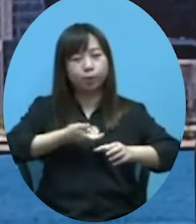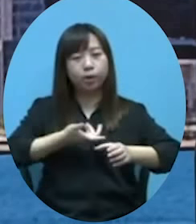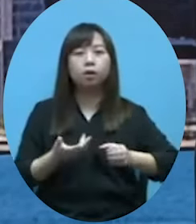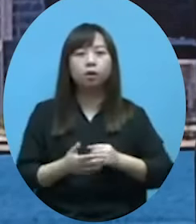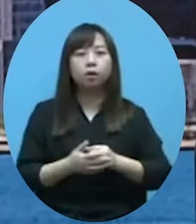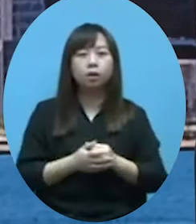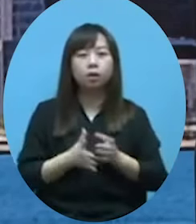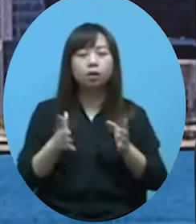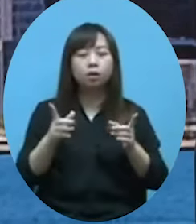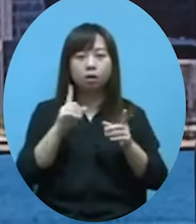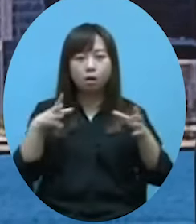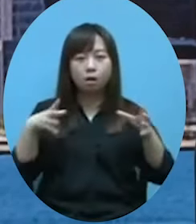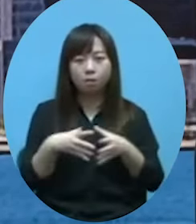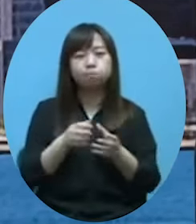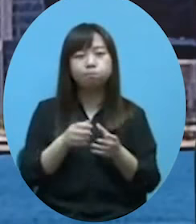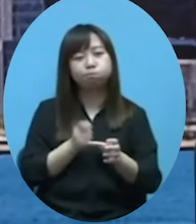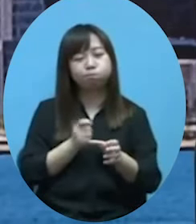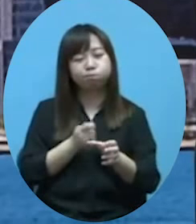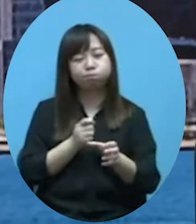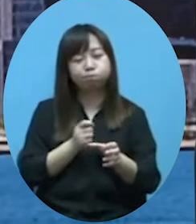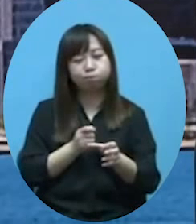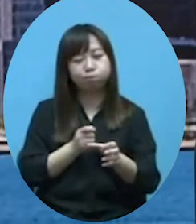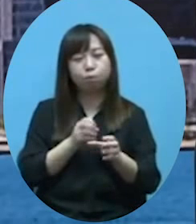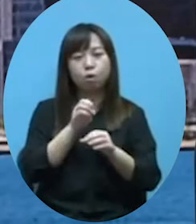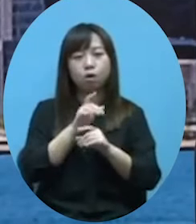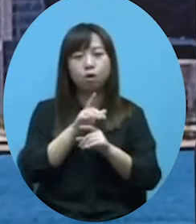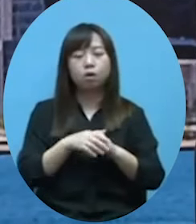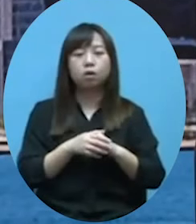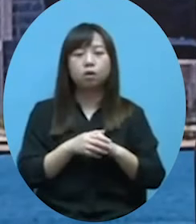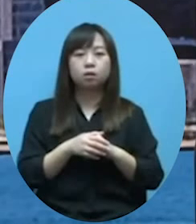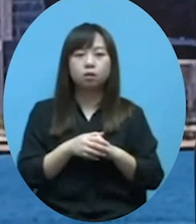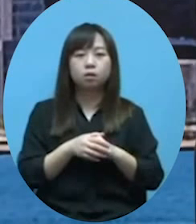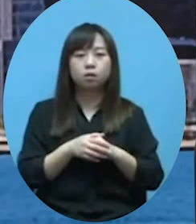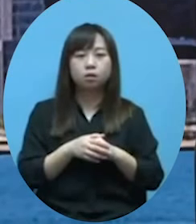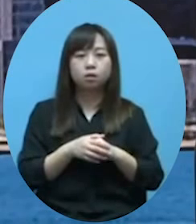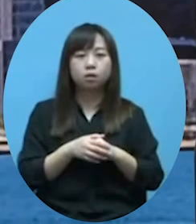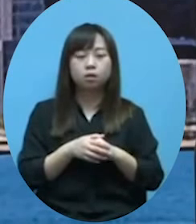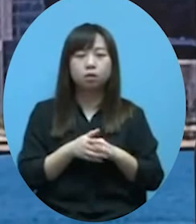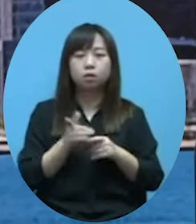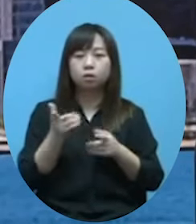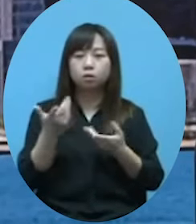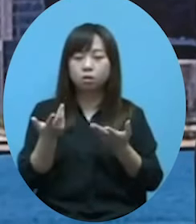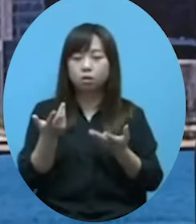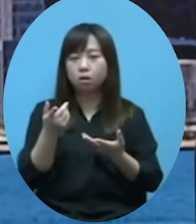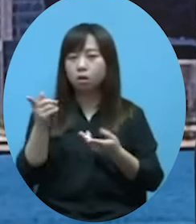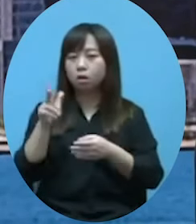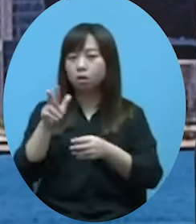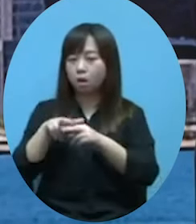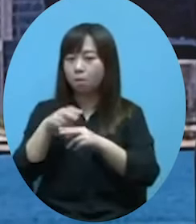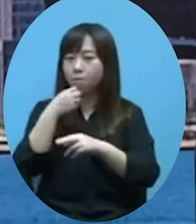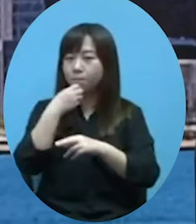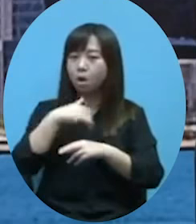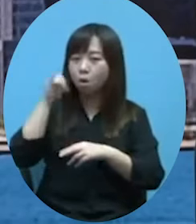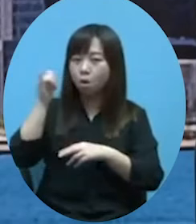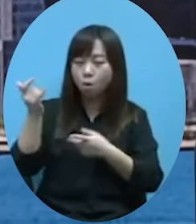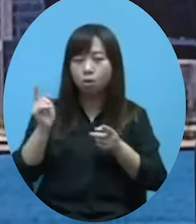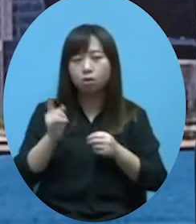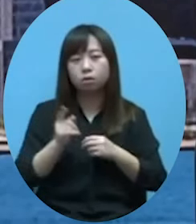例祈禱禱那些那裏都有一些人可能是由內地有些人去過內地